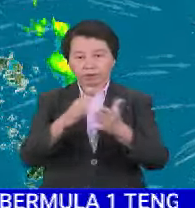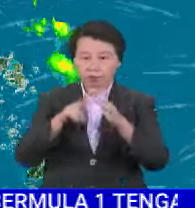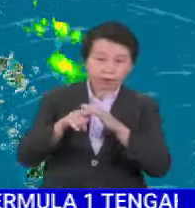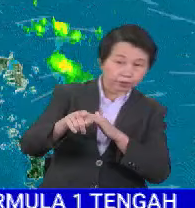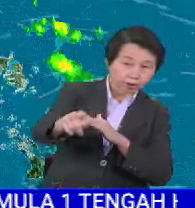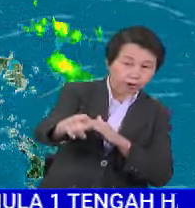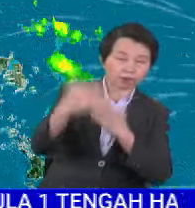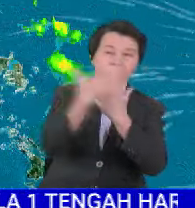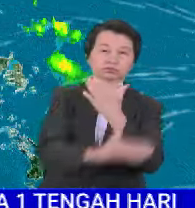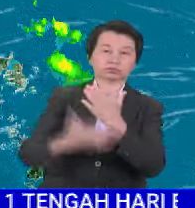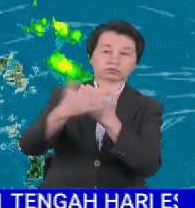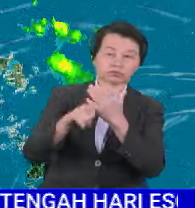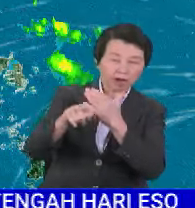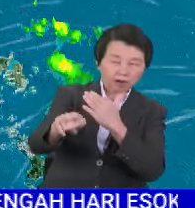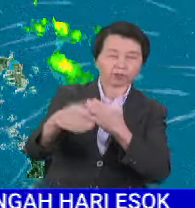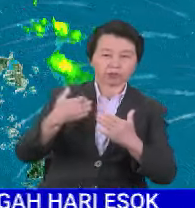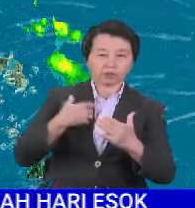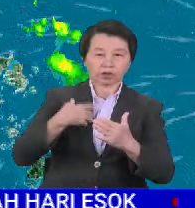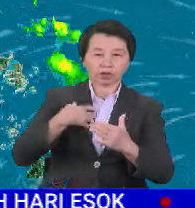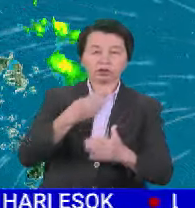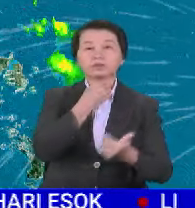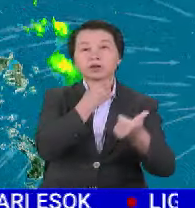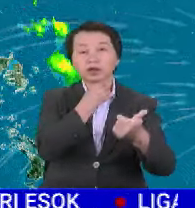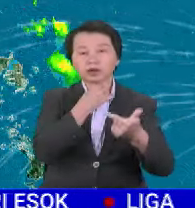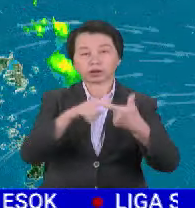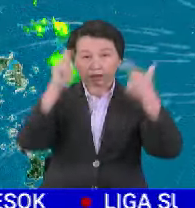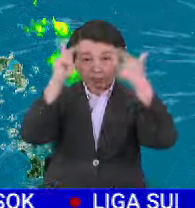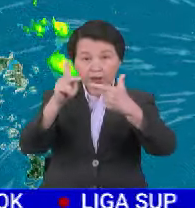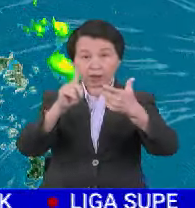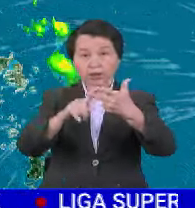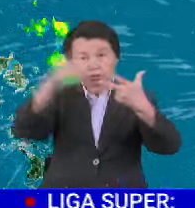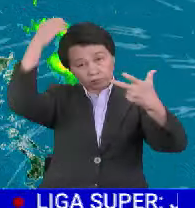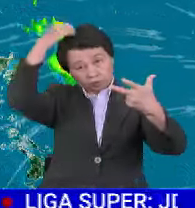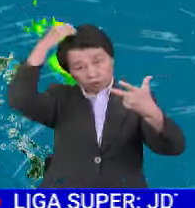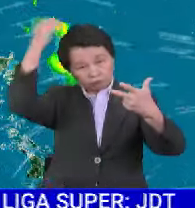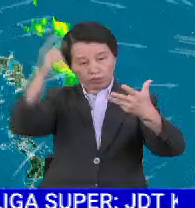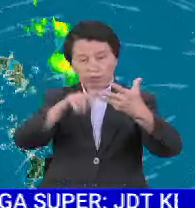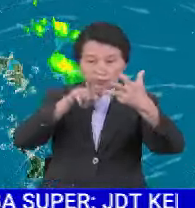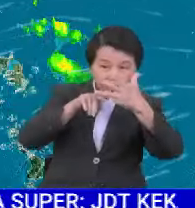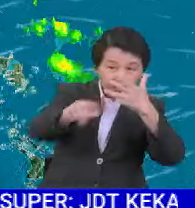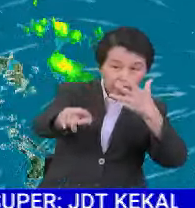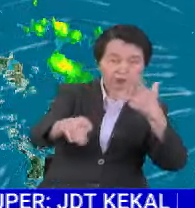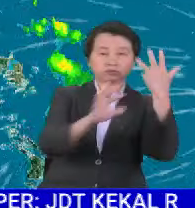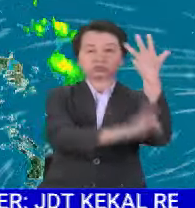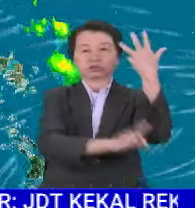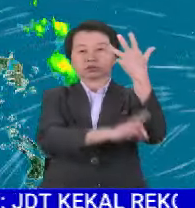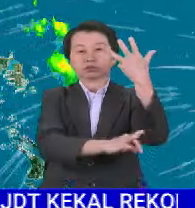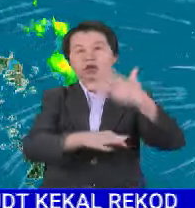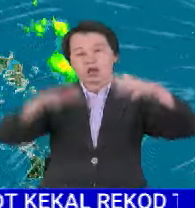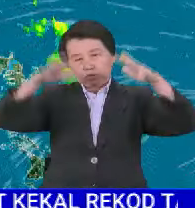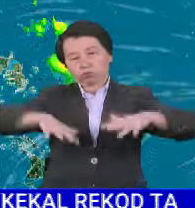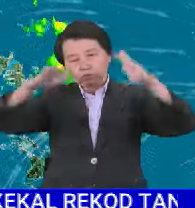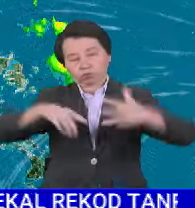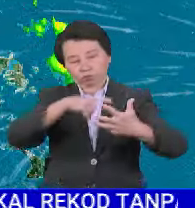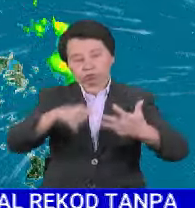pedalaman Semenanjung Malaysia, melibatkan pedalaman negeri Perak, negeri Pahang, negeri Selangor dan juga pedalaman negeri Sembilan. Hujan juga